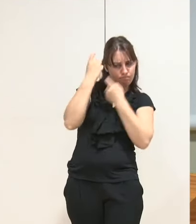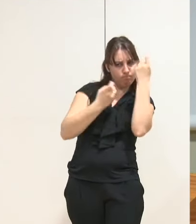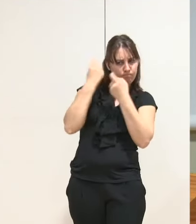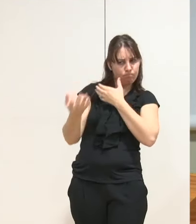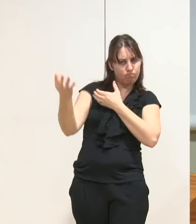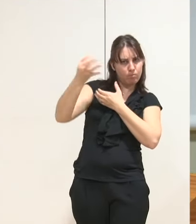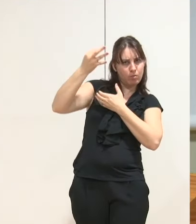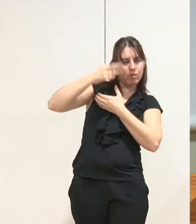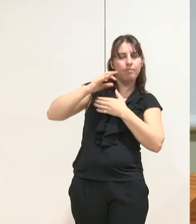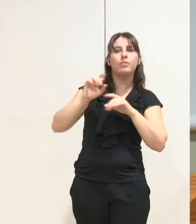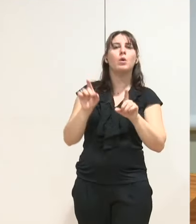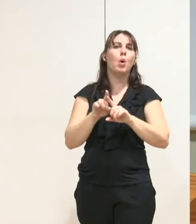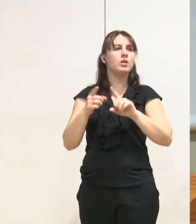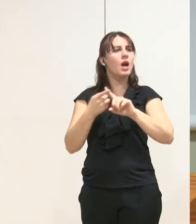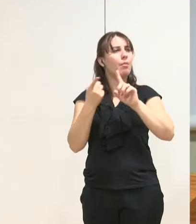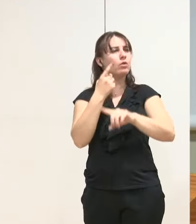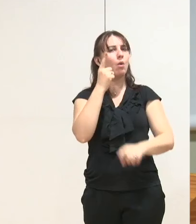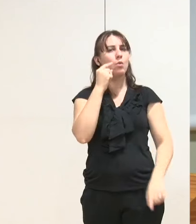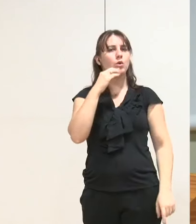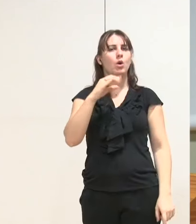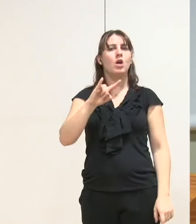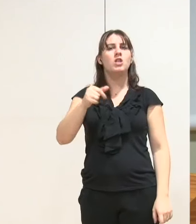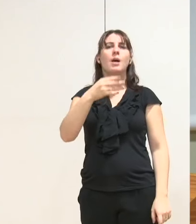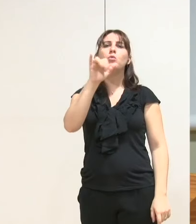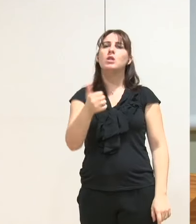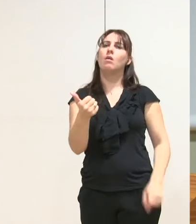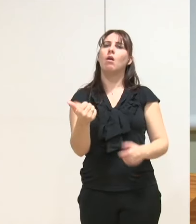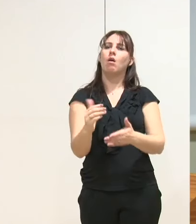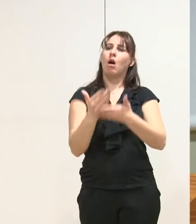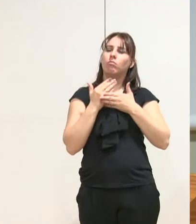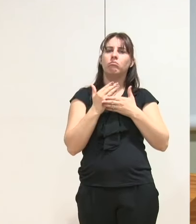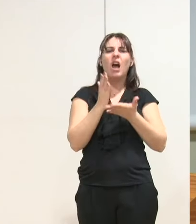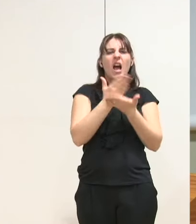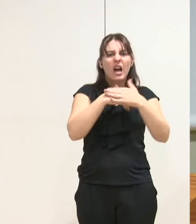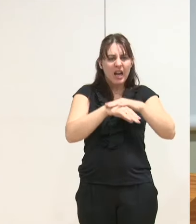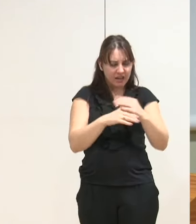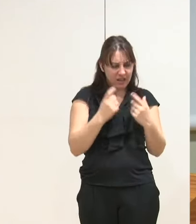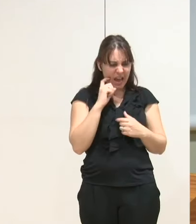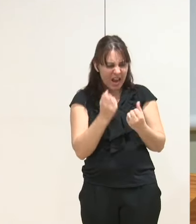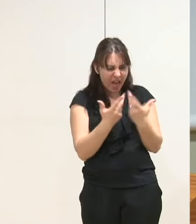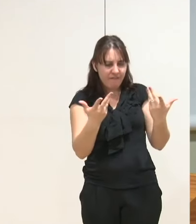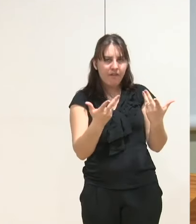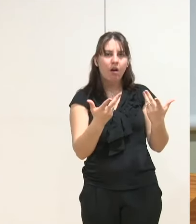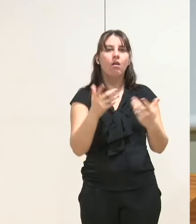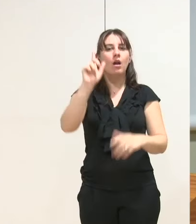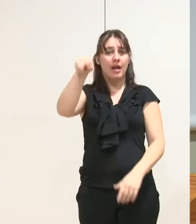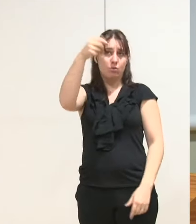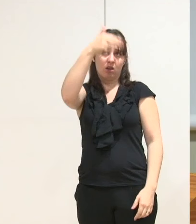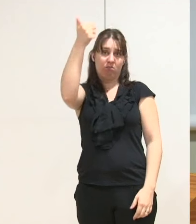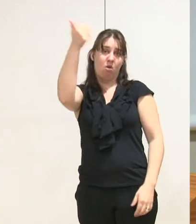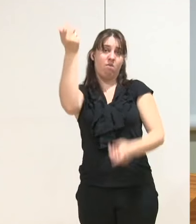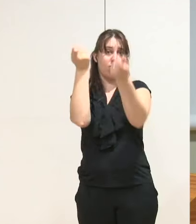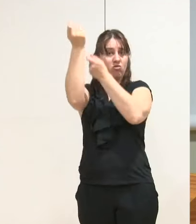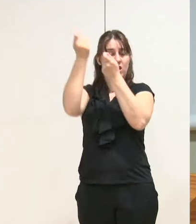précise puisque c'était également posé dans question de chamusique en terme de d'effectif par classe donc c'est l'éducation nationale qui a la main et que les